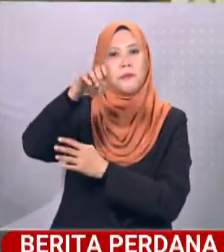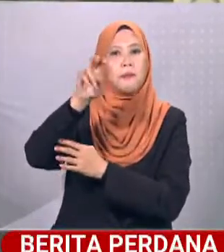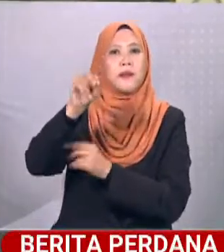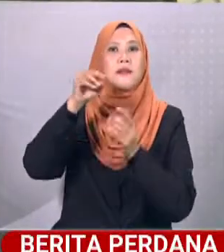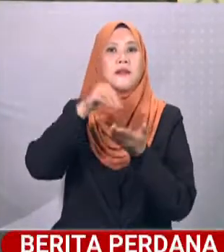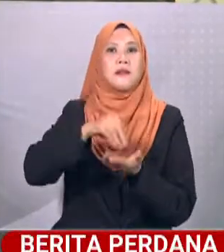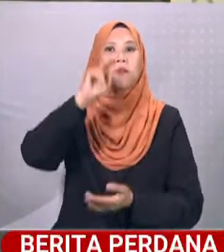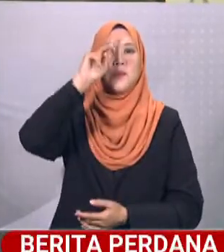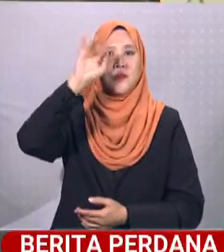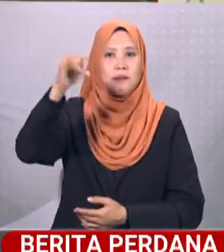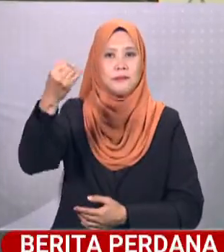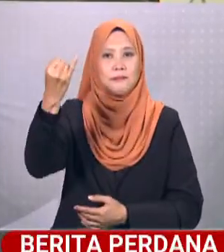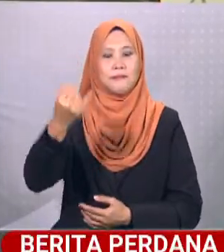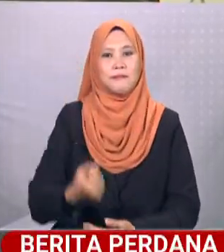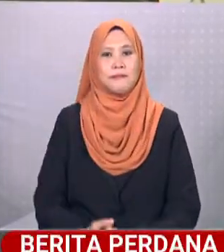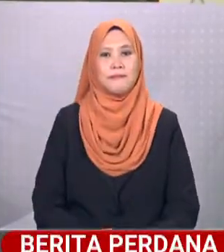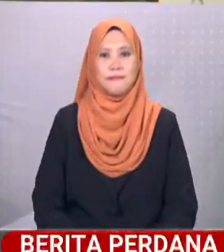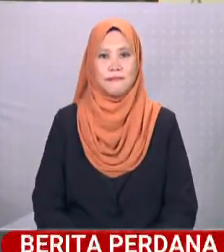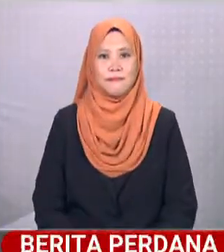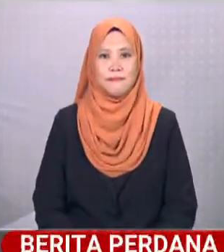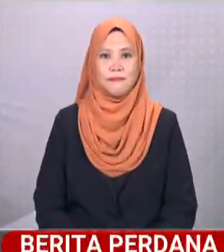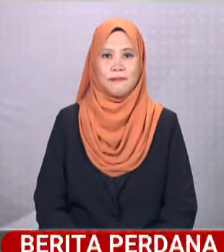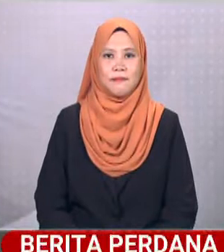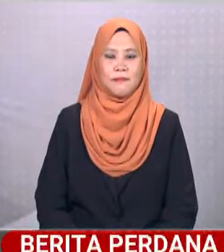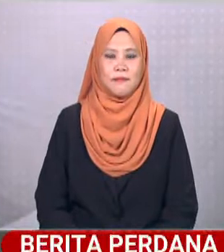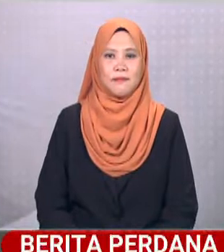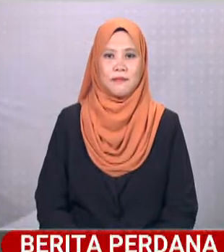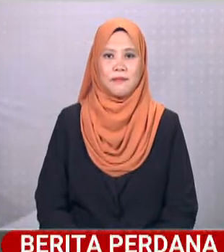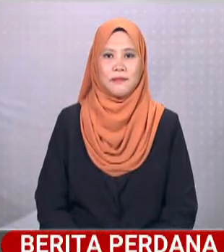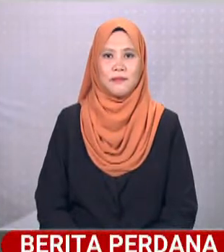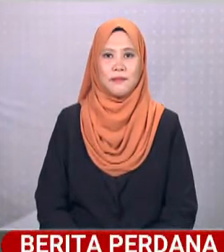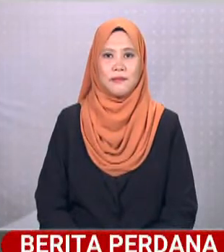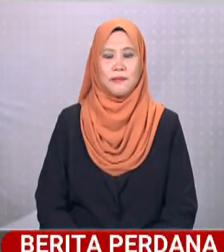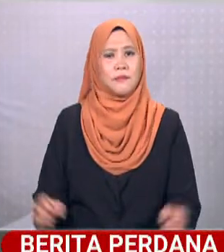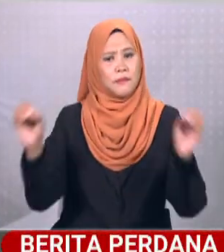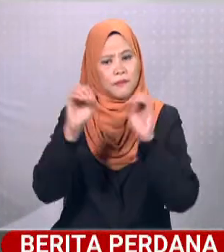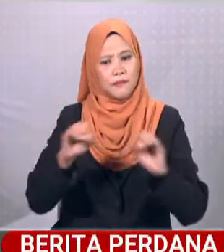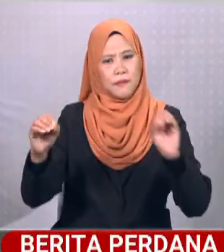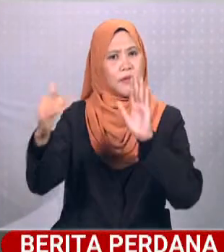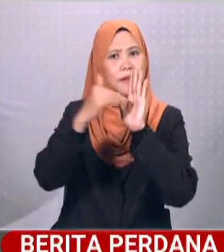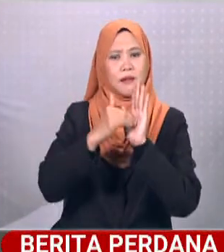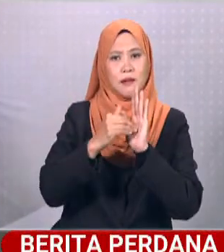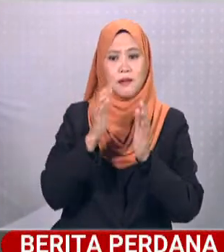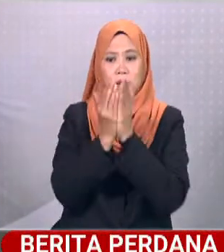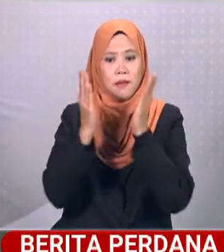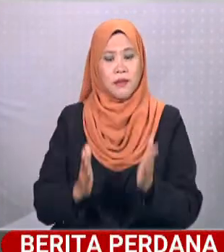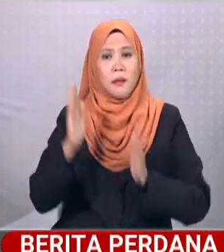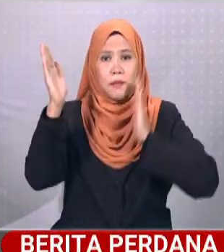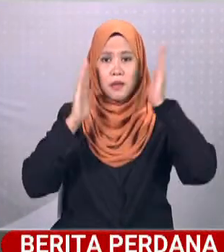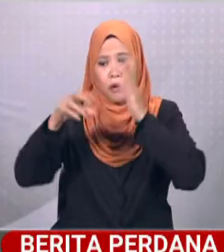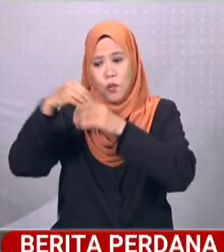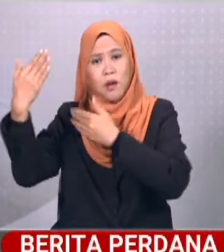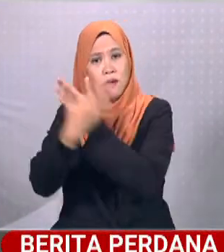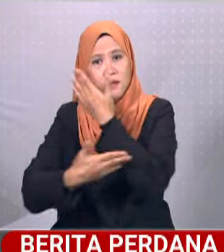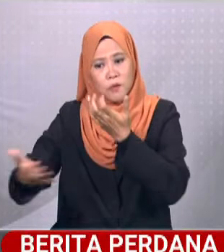Putrajaya. Tiada halangan jika pelajar Malaysia di luar negara